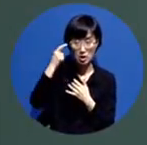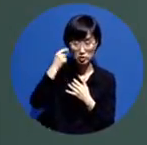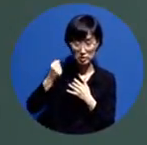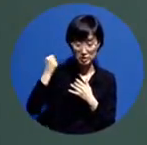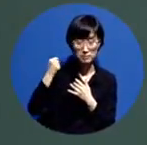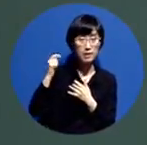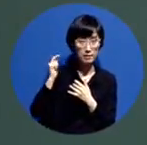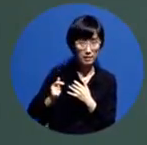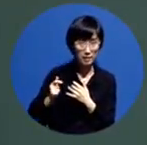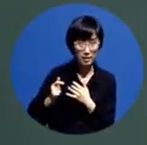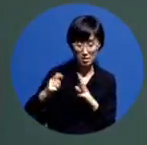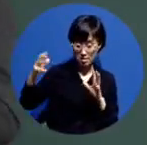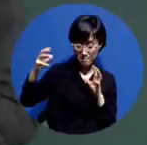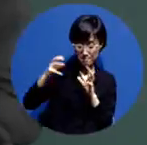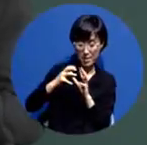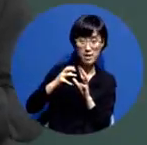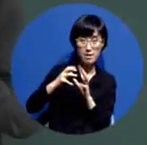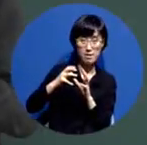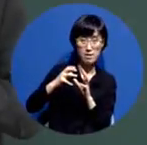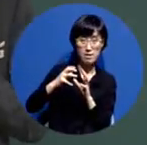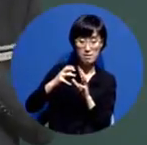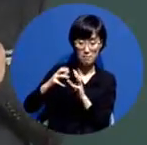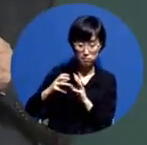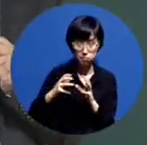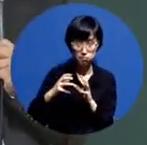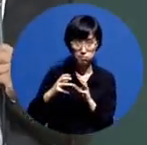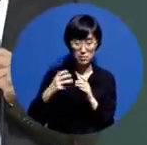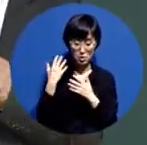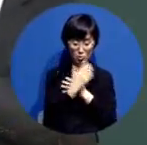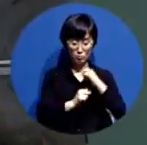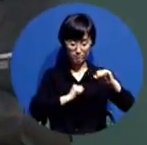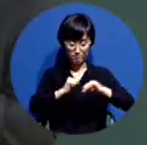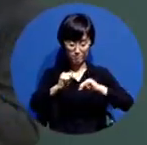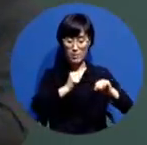힘에게 강하게 역사를 해야 움직일 수 있는데.